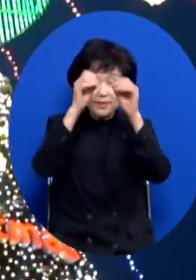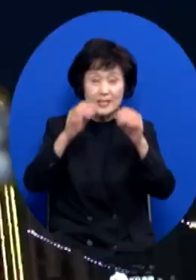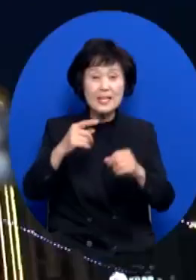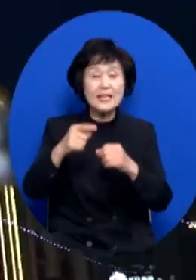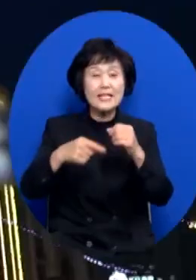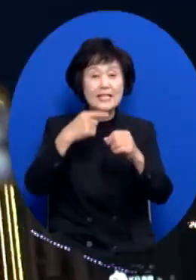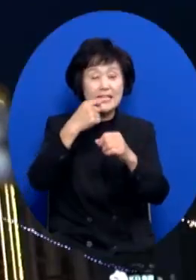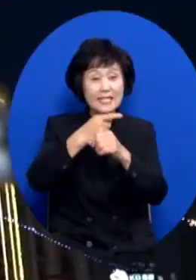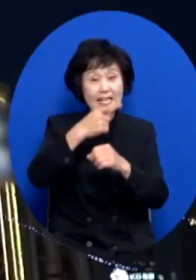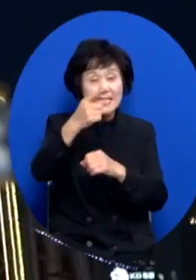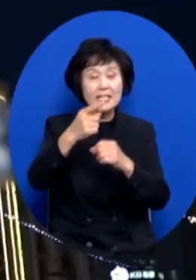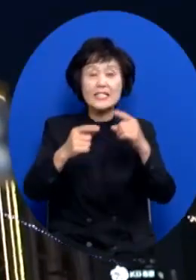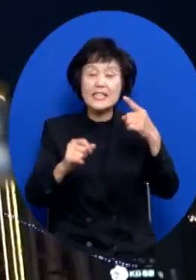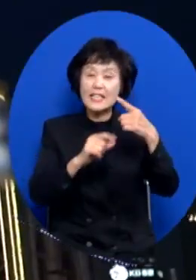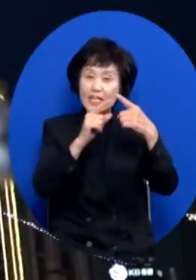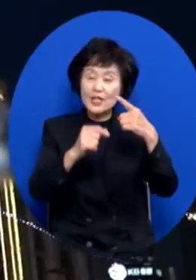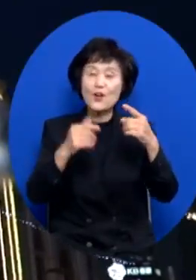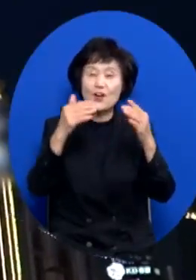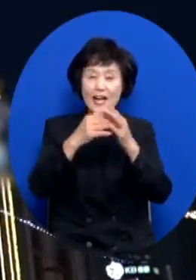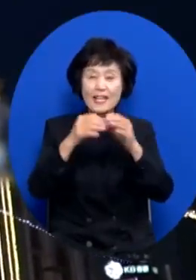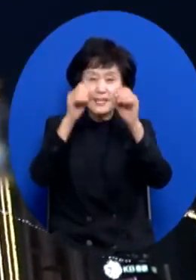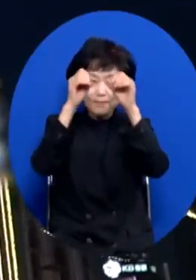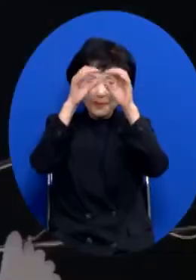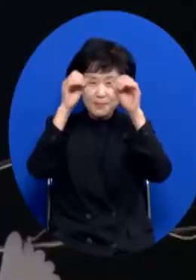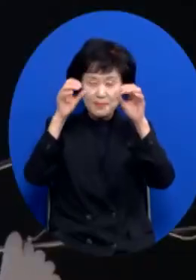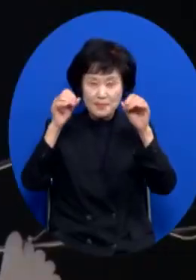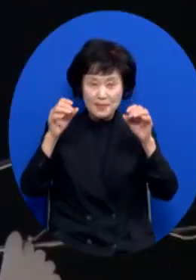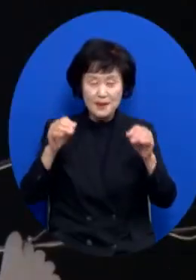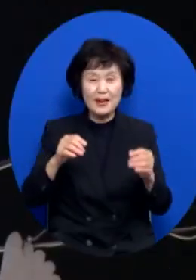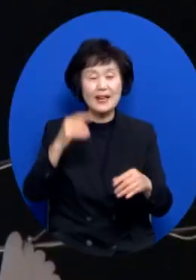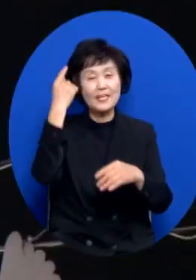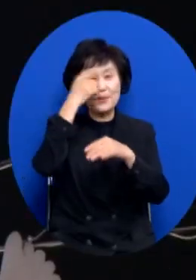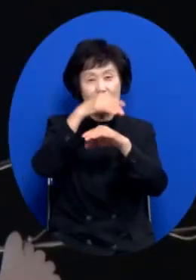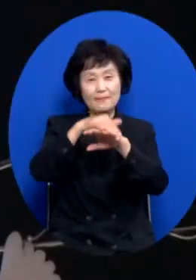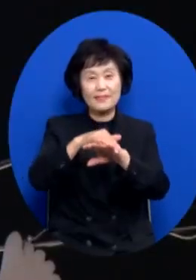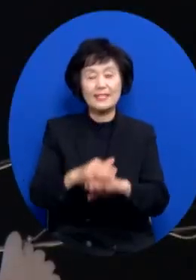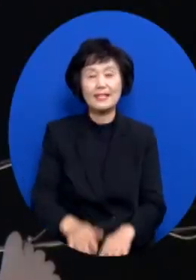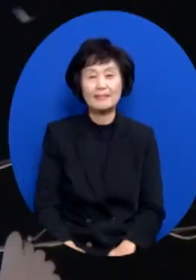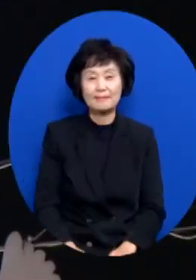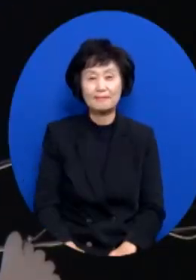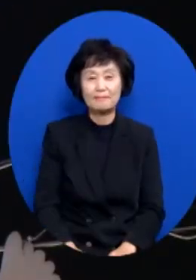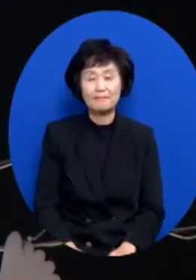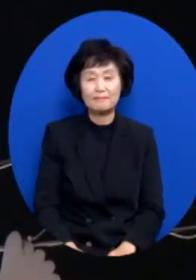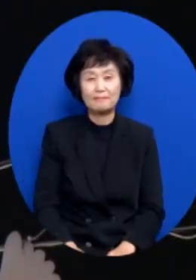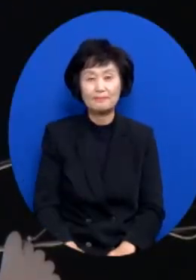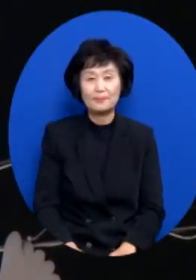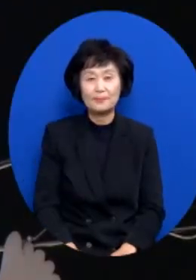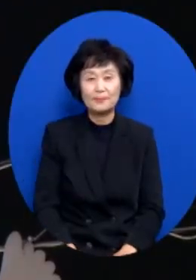내년 1월 3일까지 빛을 밝힐 예정입니다. CTS 뉴스 배진우입니다. 바랍니다.